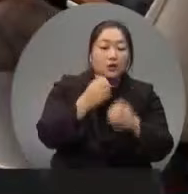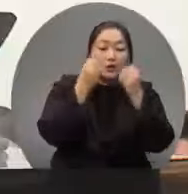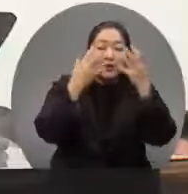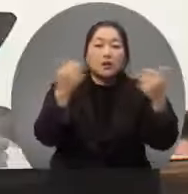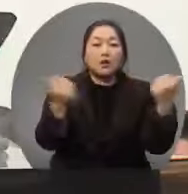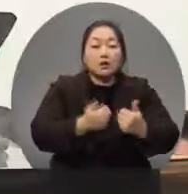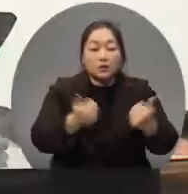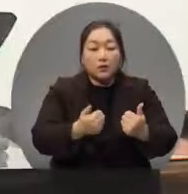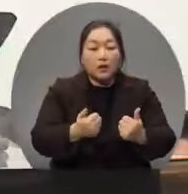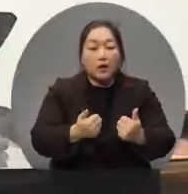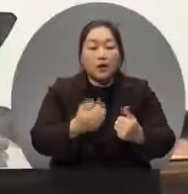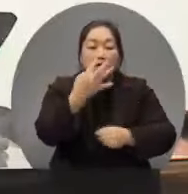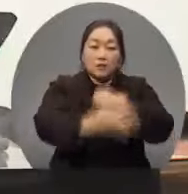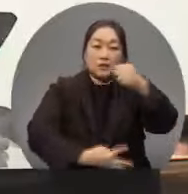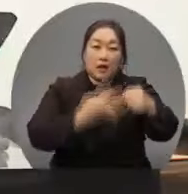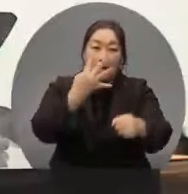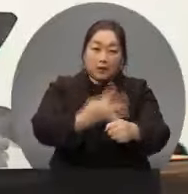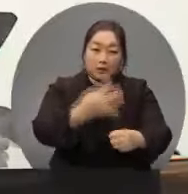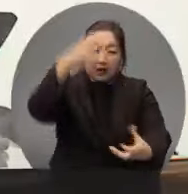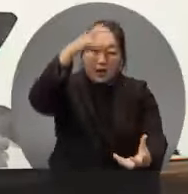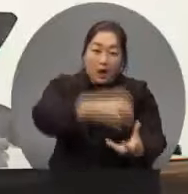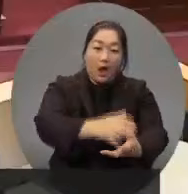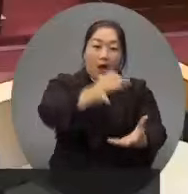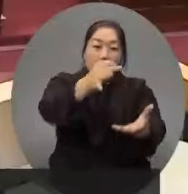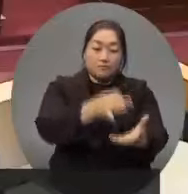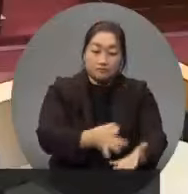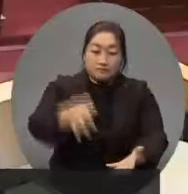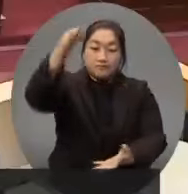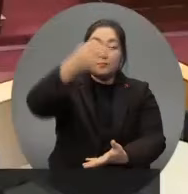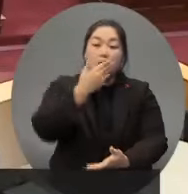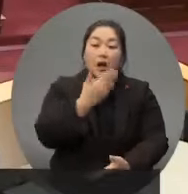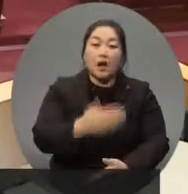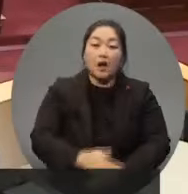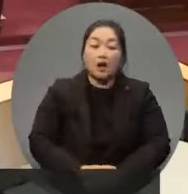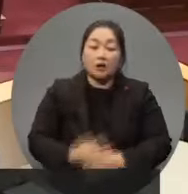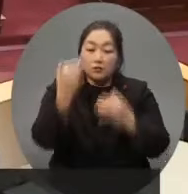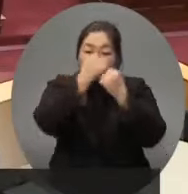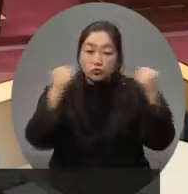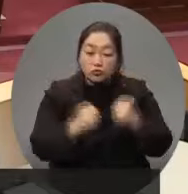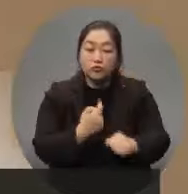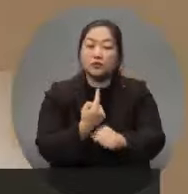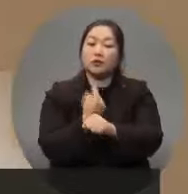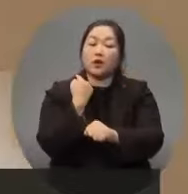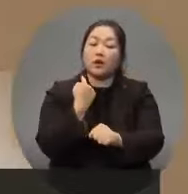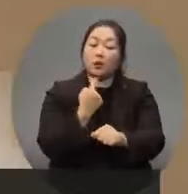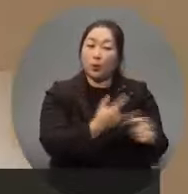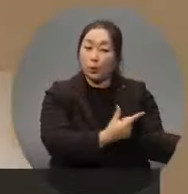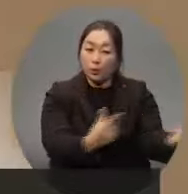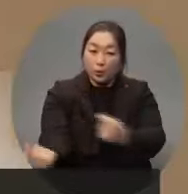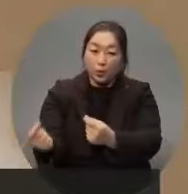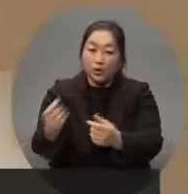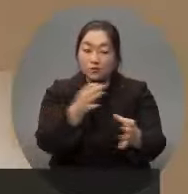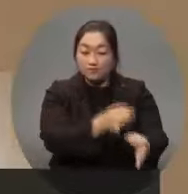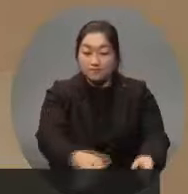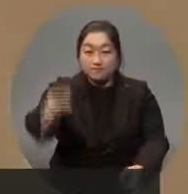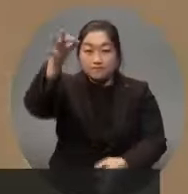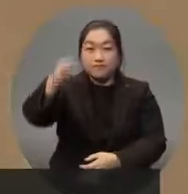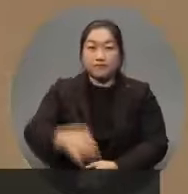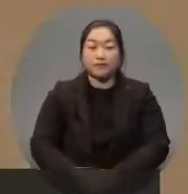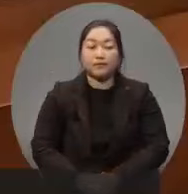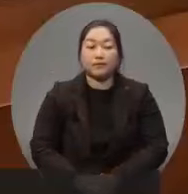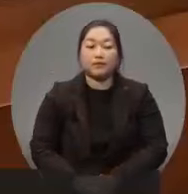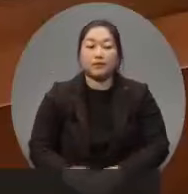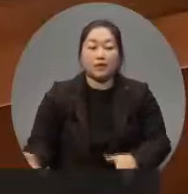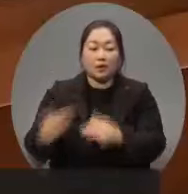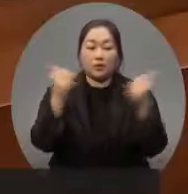구성될 때마다 4년치를 한 번에 올릴 수 있는데 충북 지방의회는 지난해 일제히 인상했습니다.